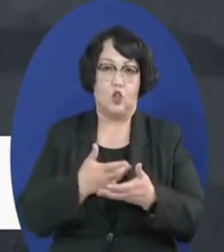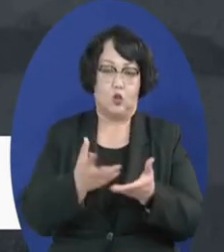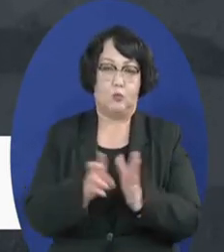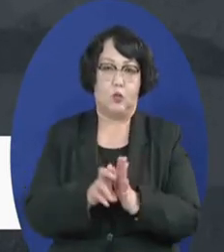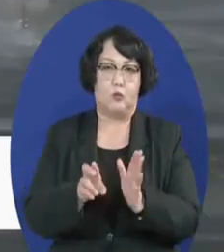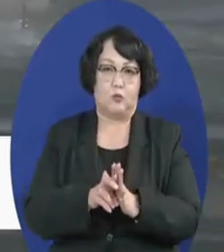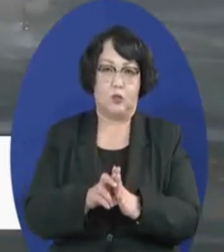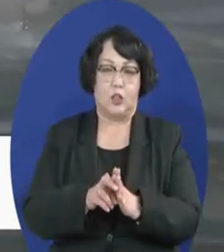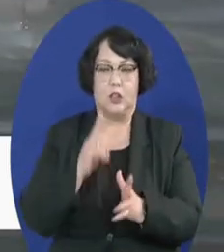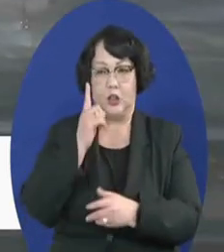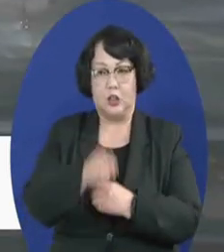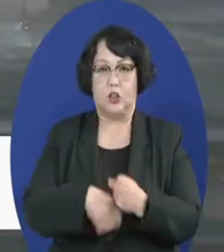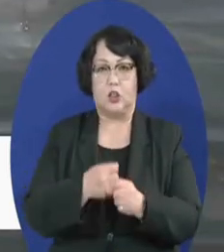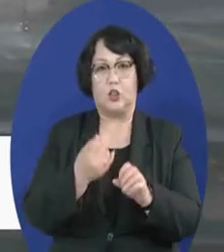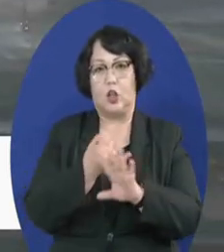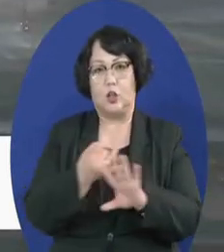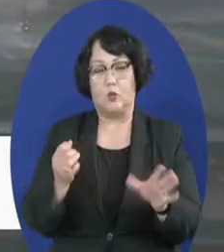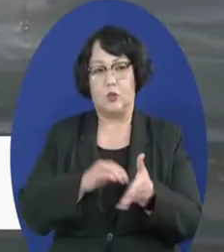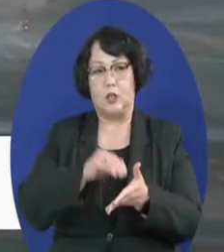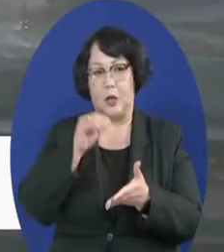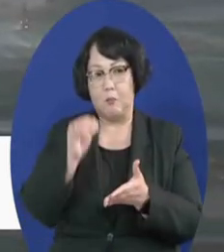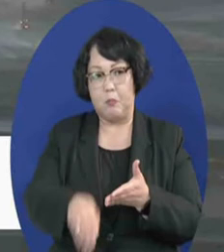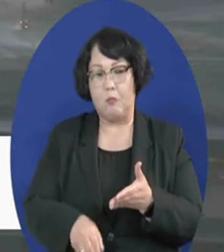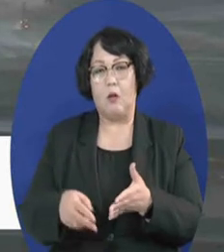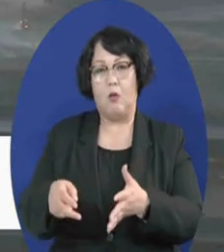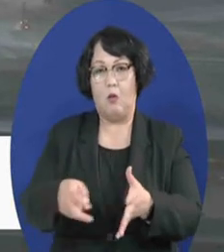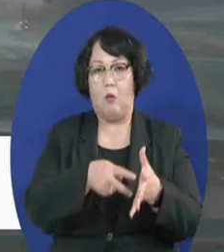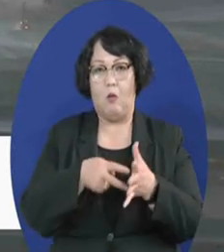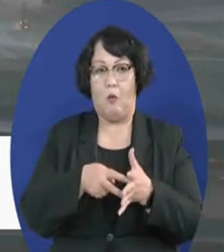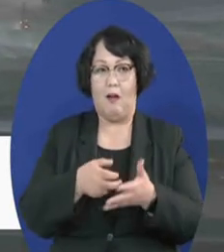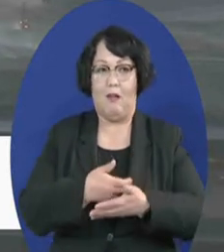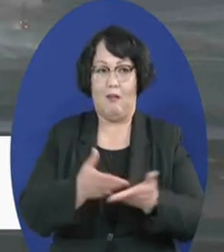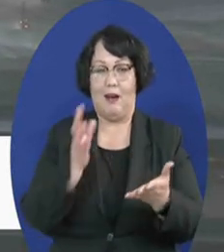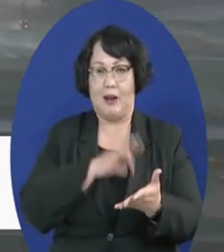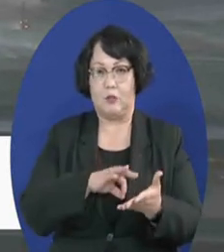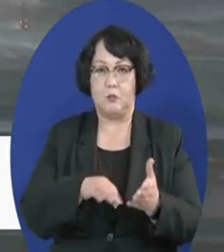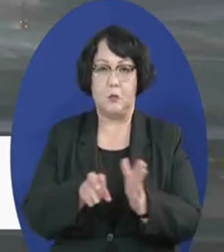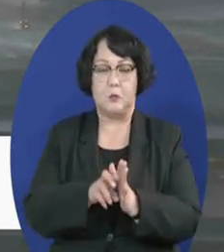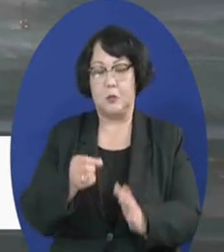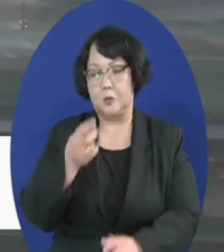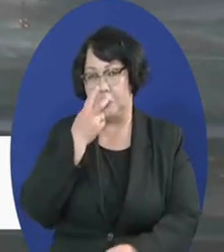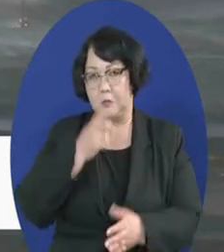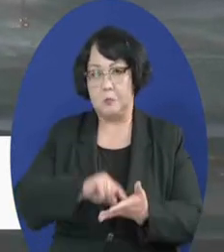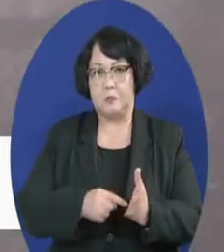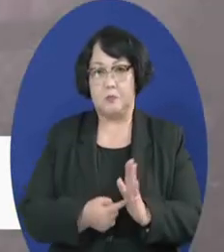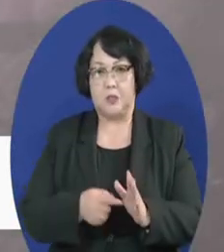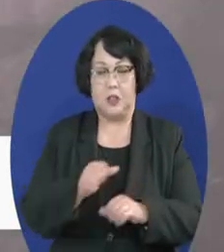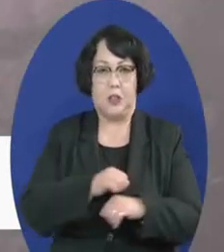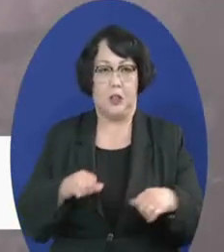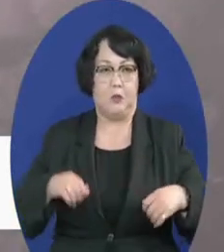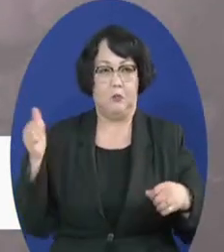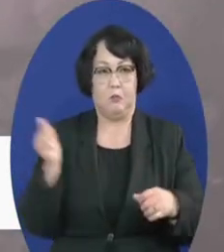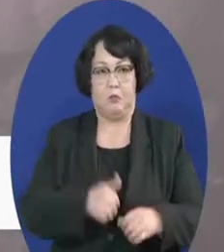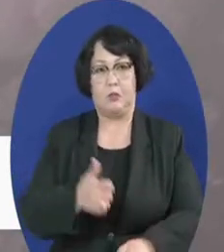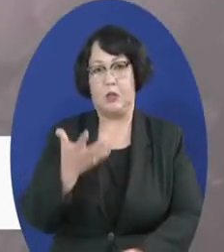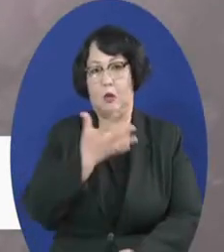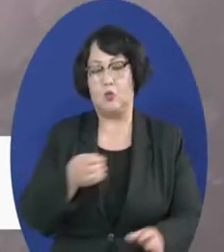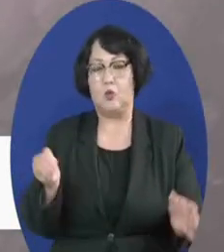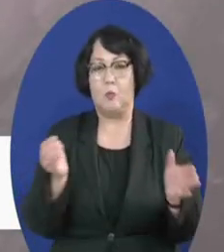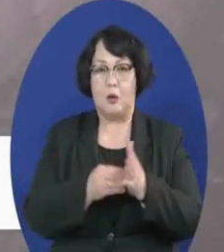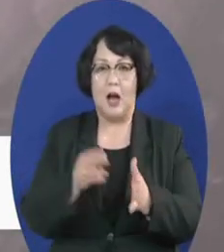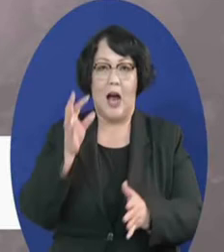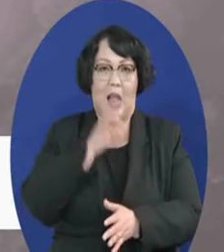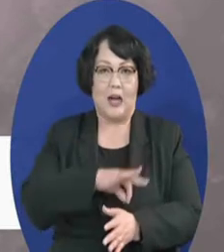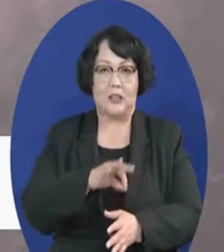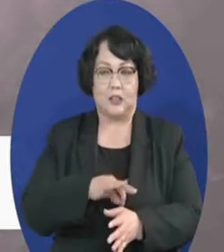Хувьцаа эзэмшигчдэд жилд 700 орчим тэрбум төгрөгийн ногдол ашиг хуваарлаг болох тооцоо гарчээ. Энэ тооцоогоор иргэн бүр 500 гаруй мянган